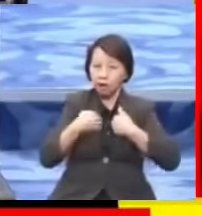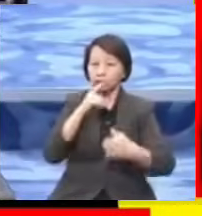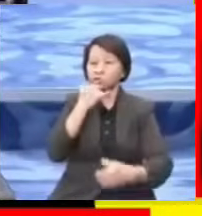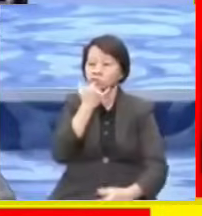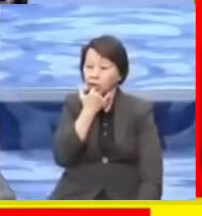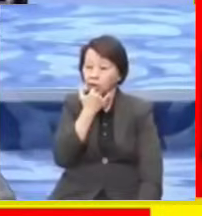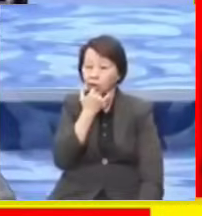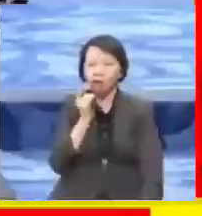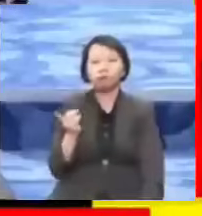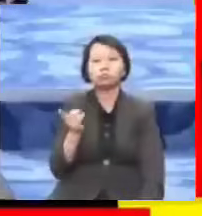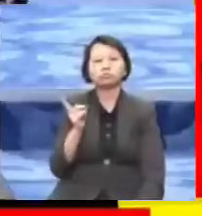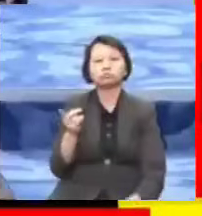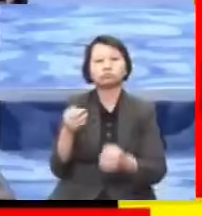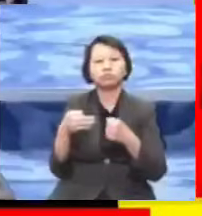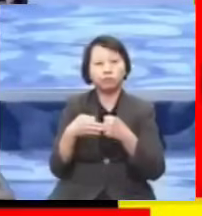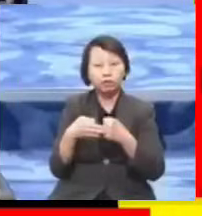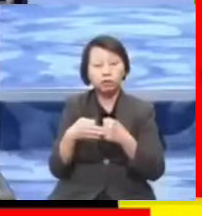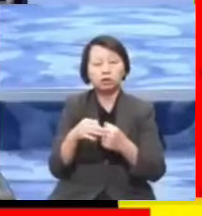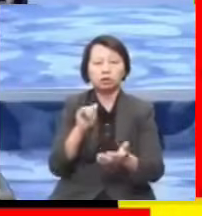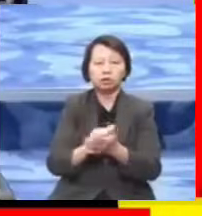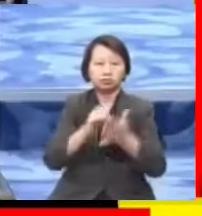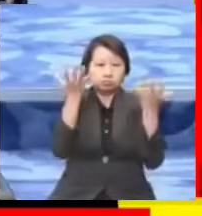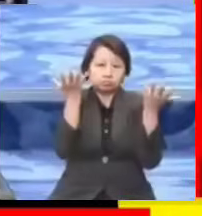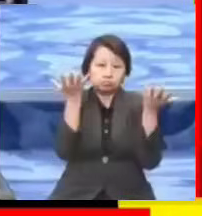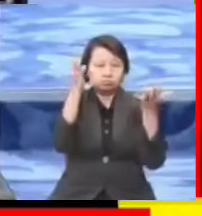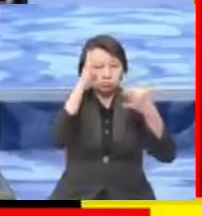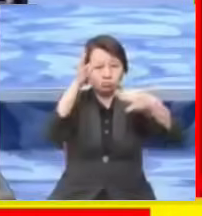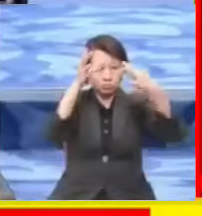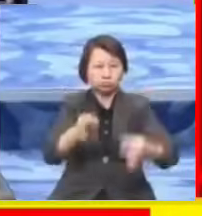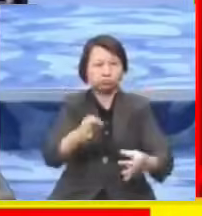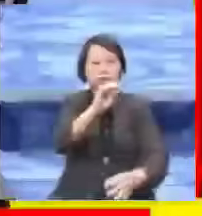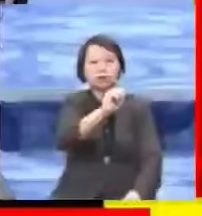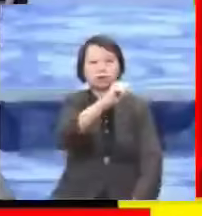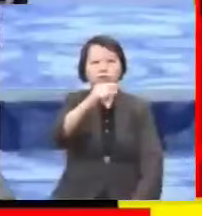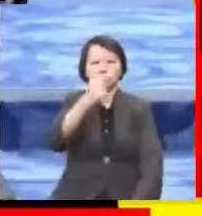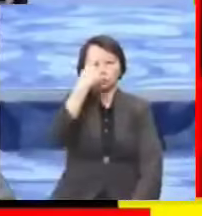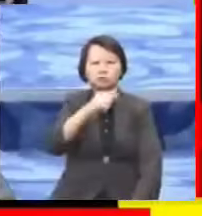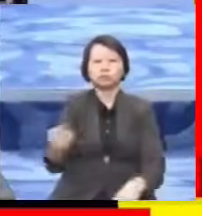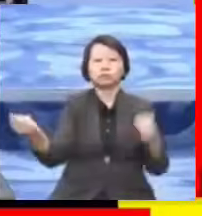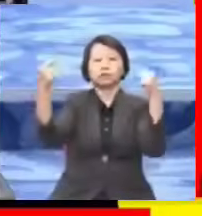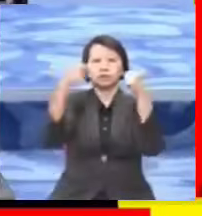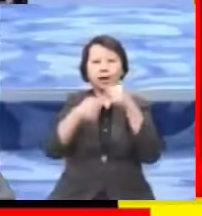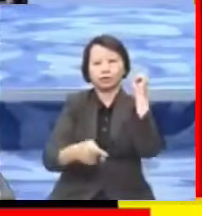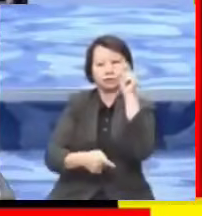nyata, itu keputusan Peguam Negara untuk mendakwa.